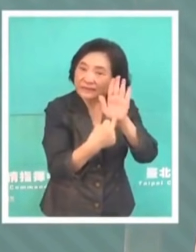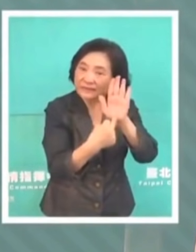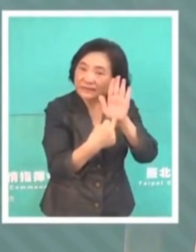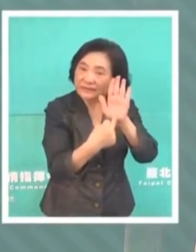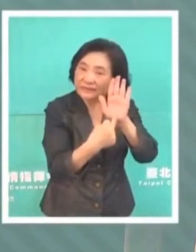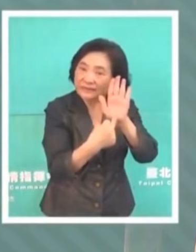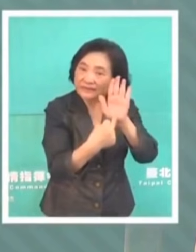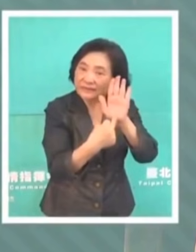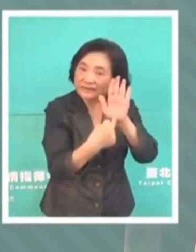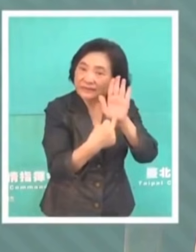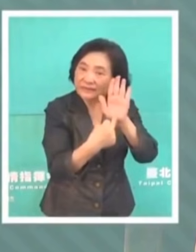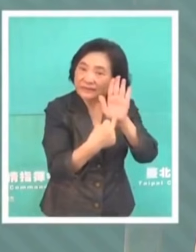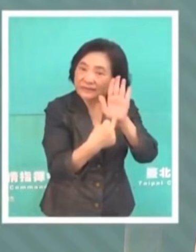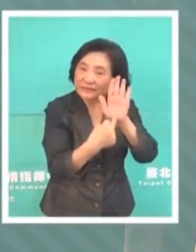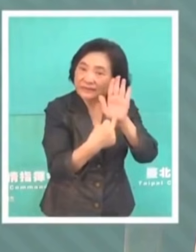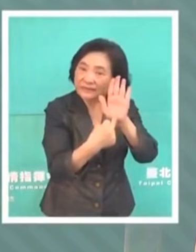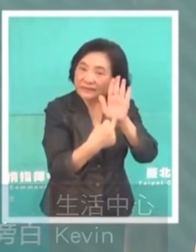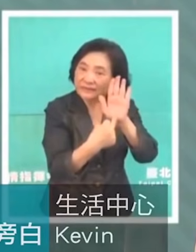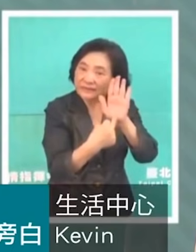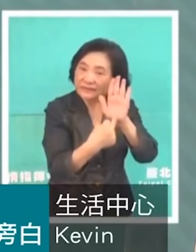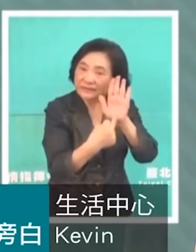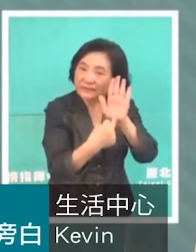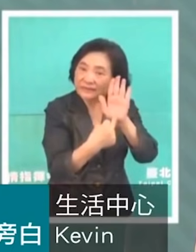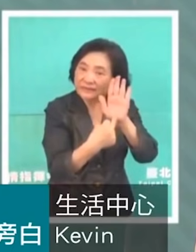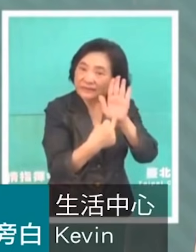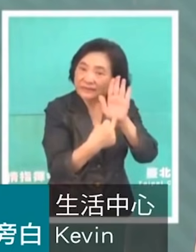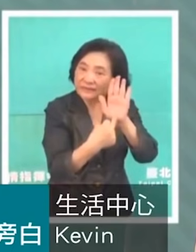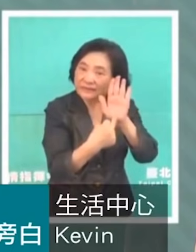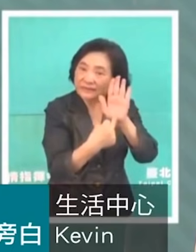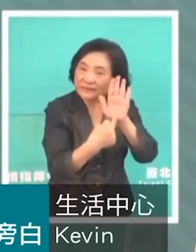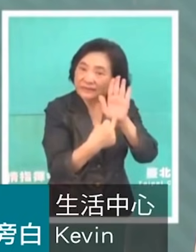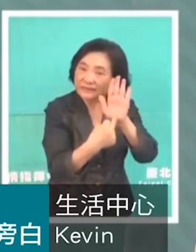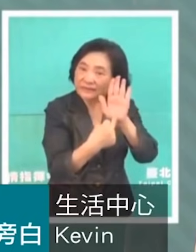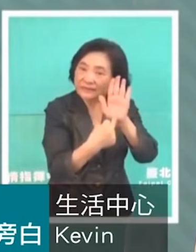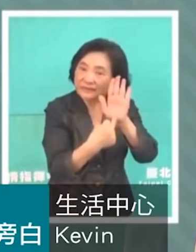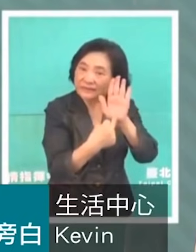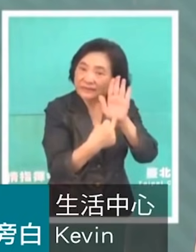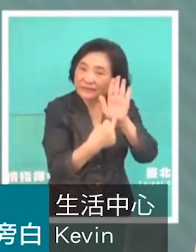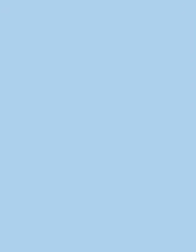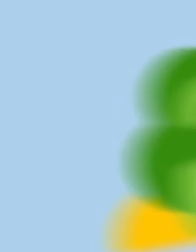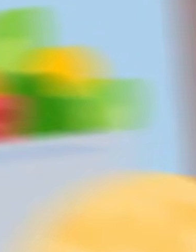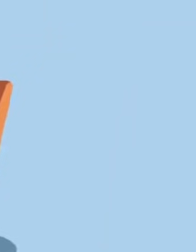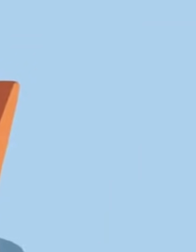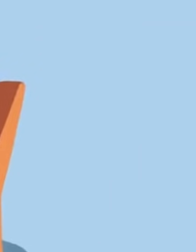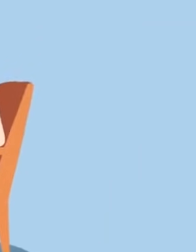积给的伤害，我是真的很难释怀。